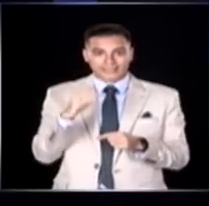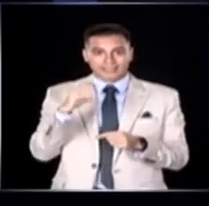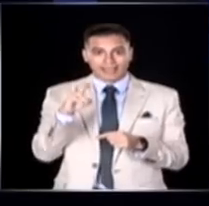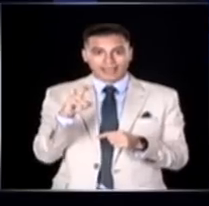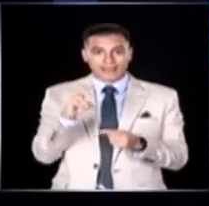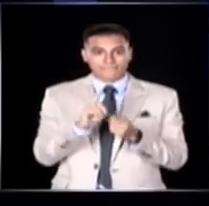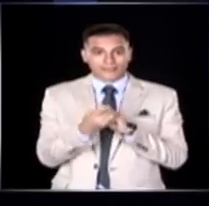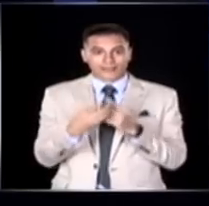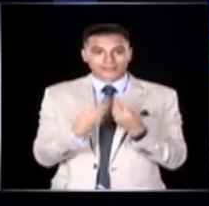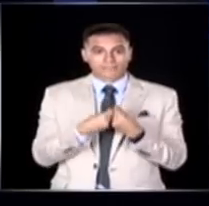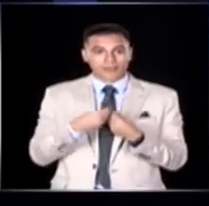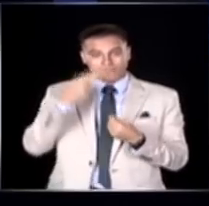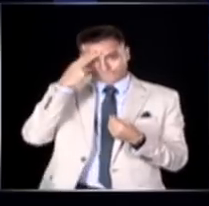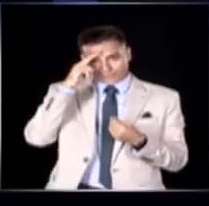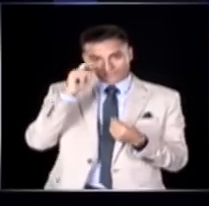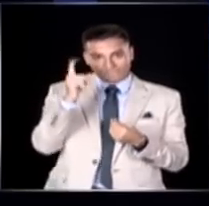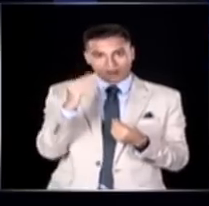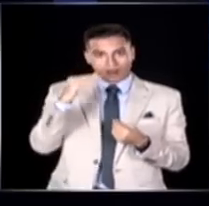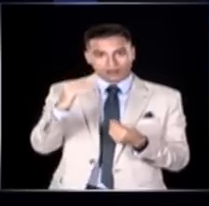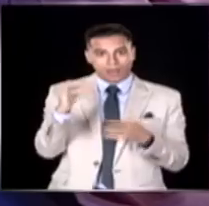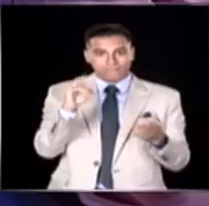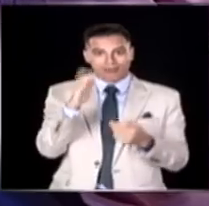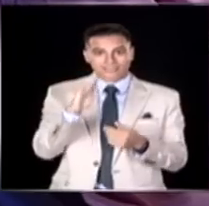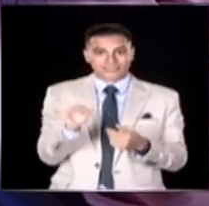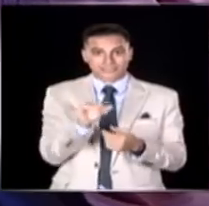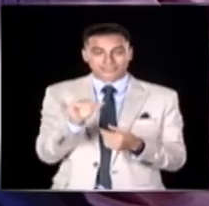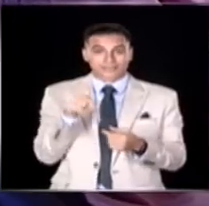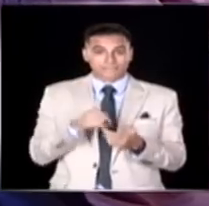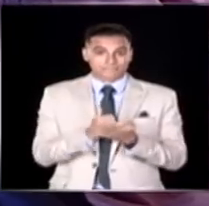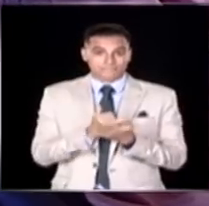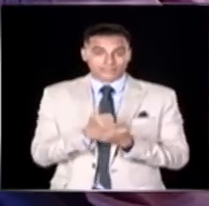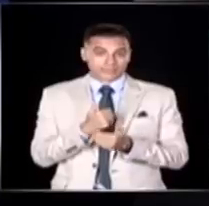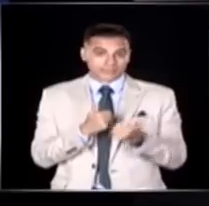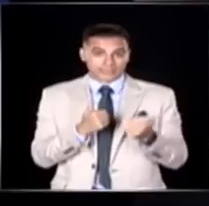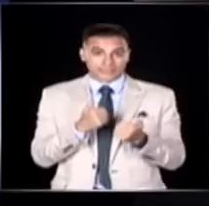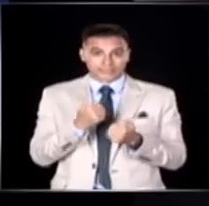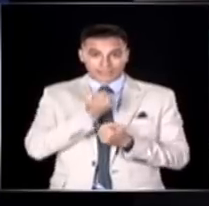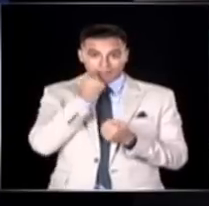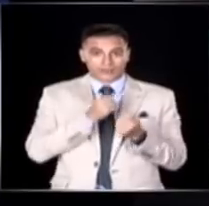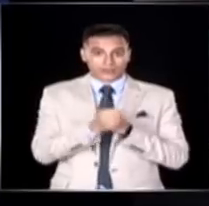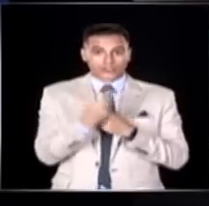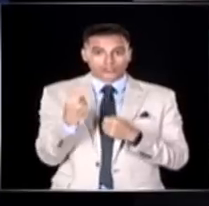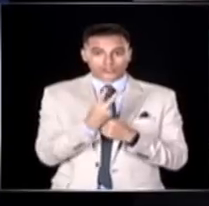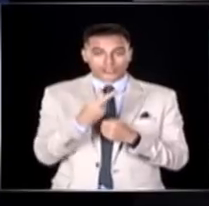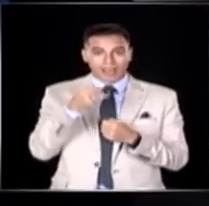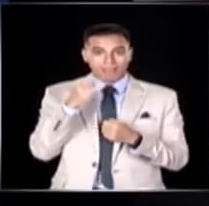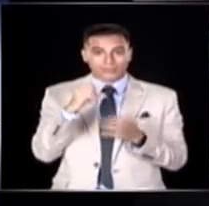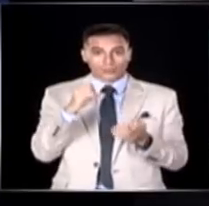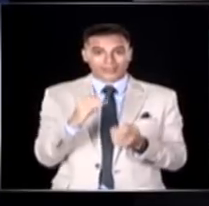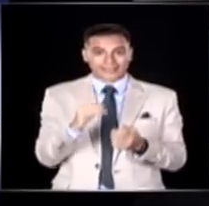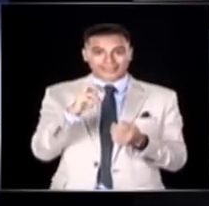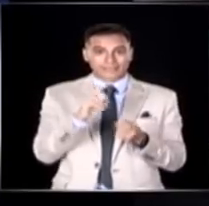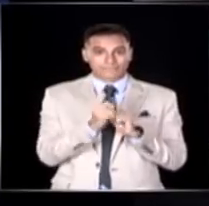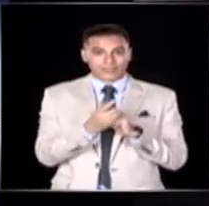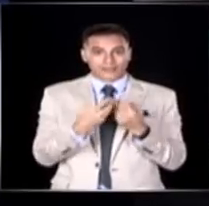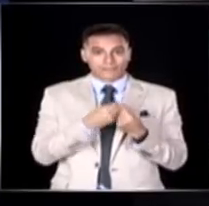الحميد رجعت مكان فرح منسي. مغاغة عندنا تغييرين، أحمد وجيه رجع